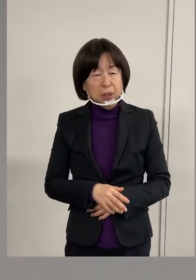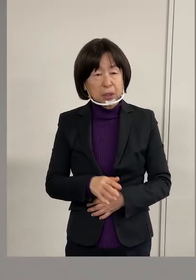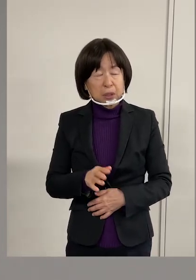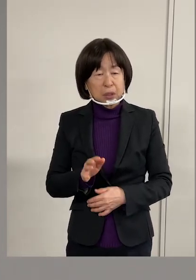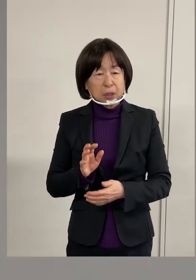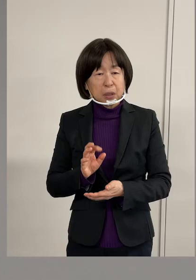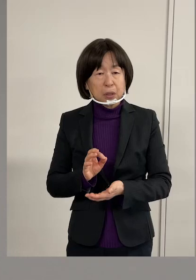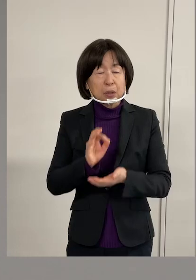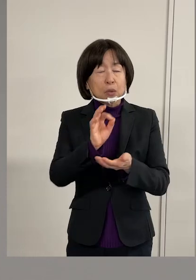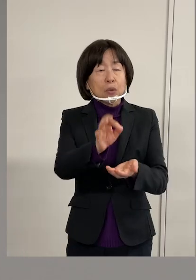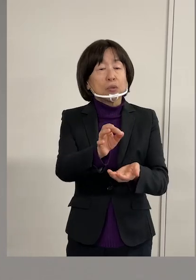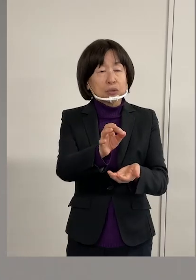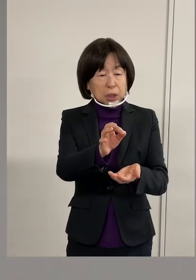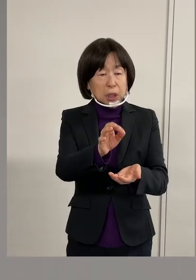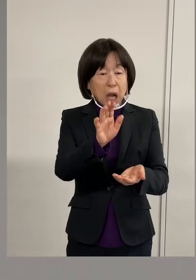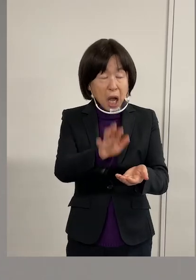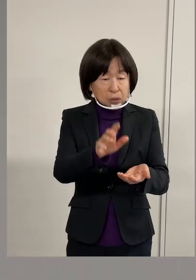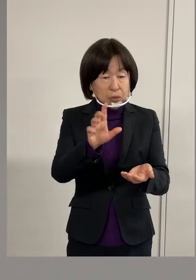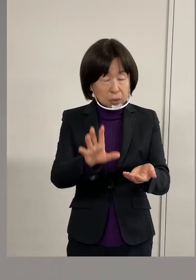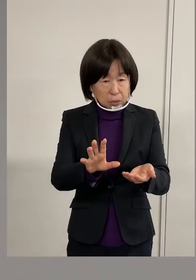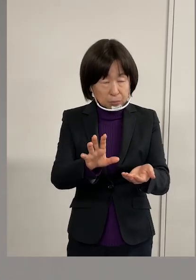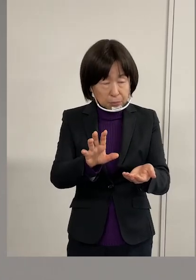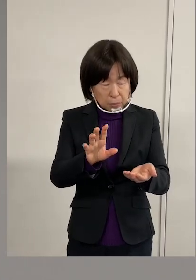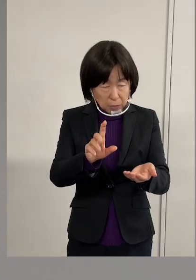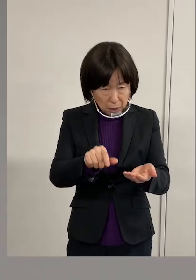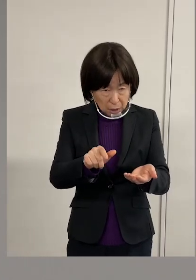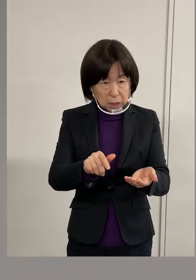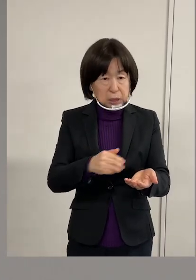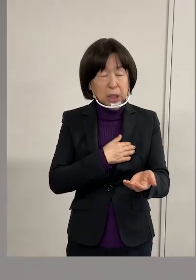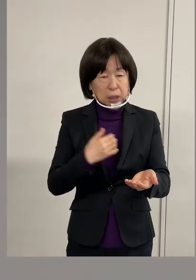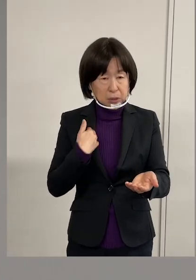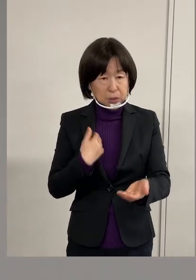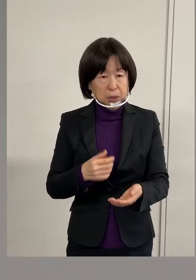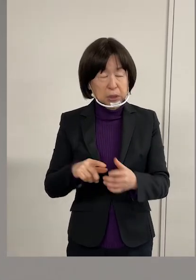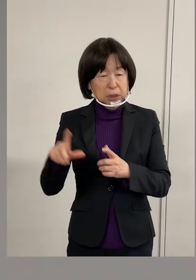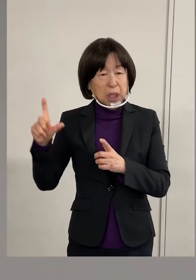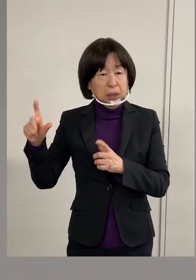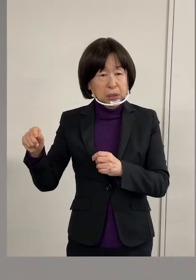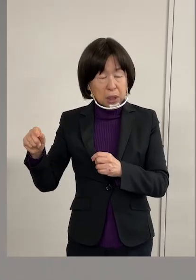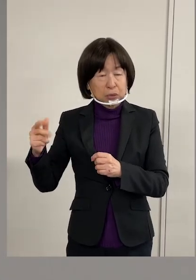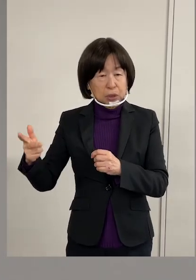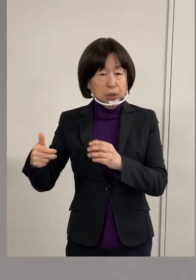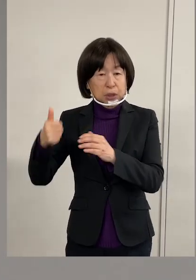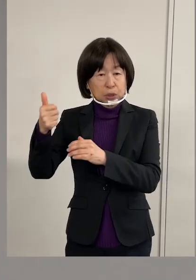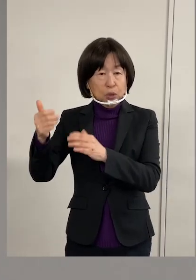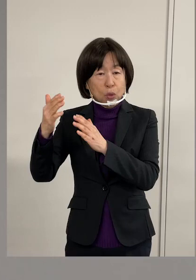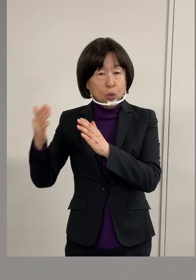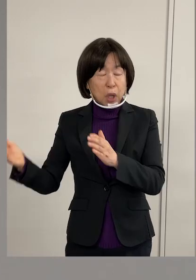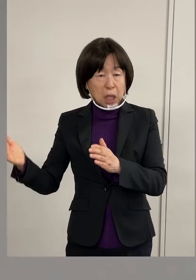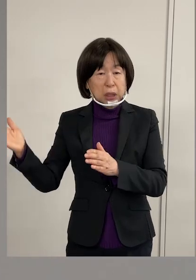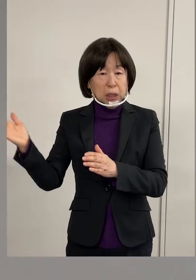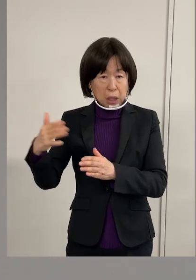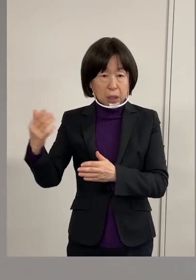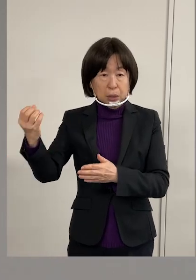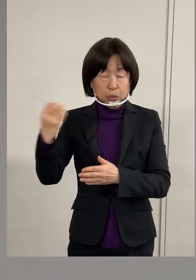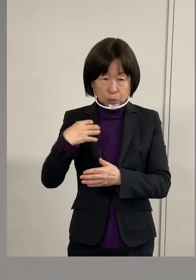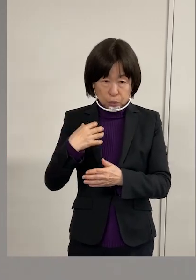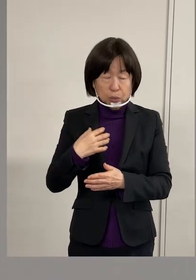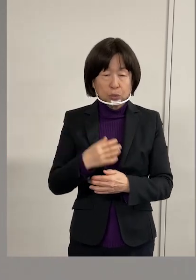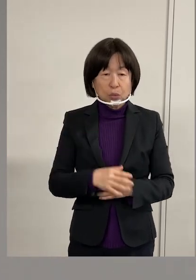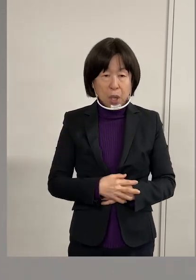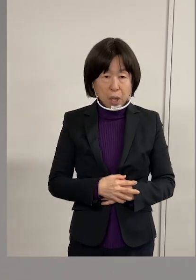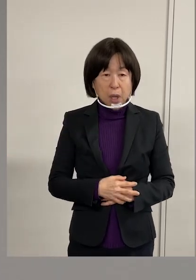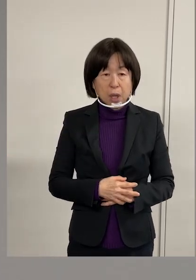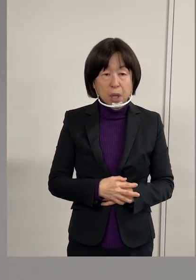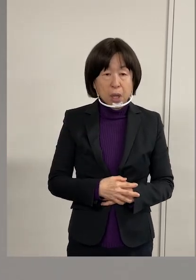ですし、例えば、全国商会からはですね、給食費をもう国費で見るようにということは